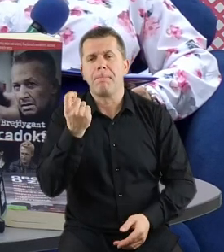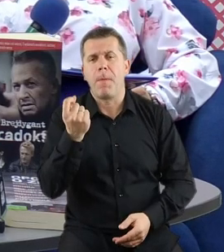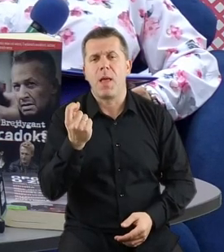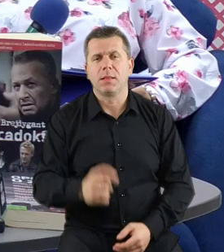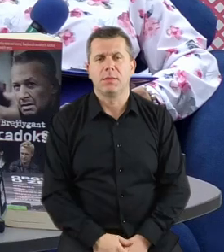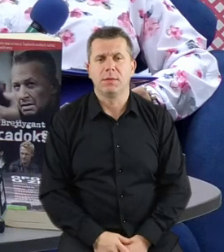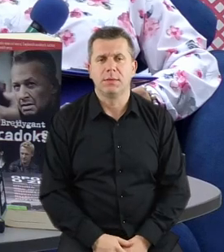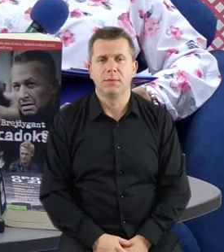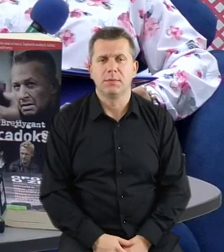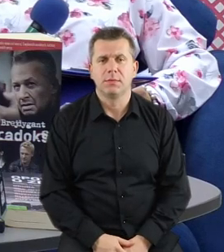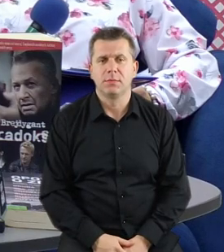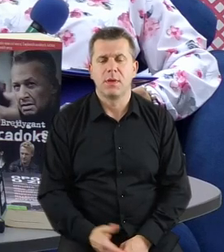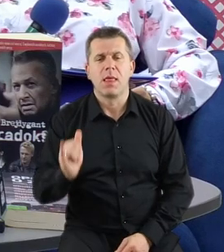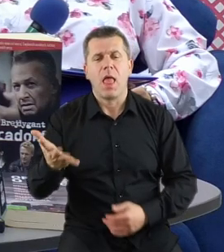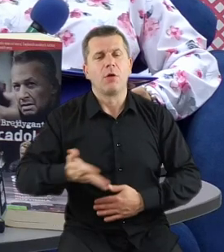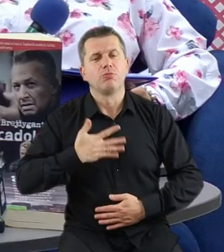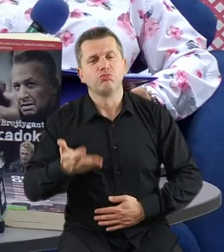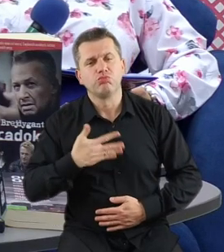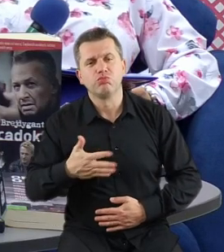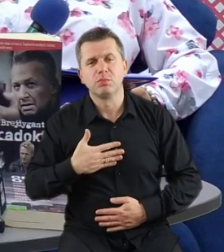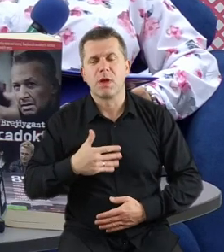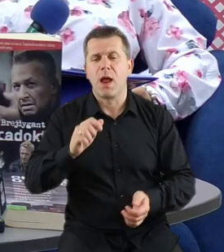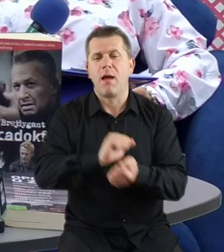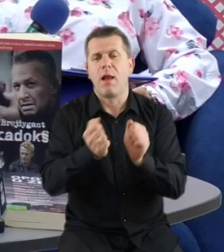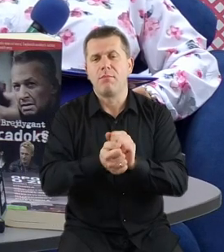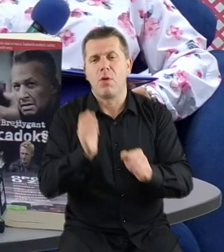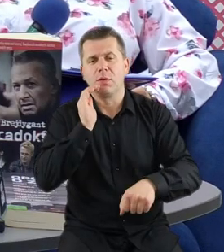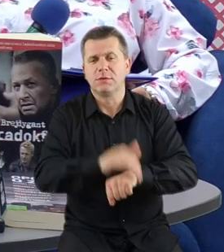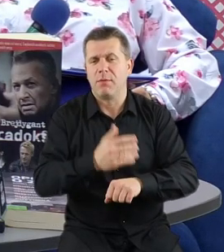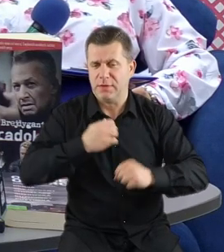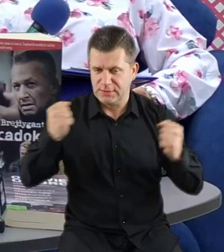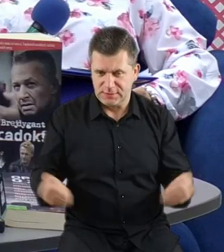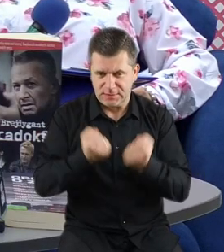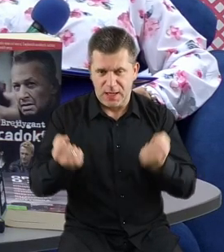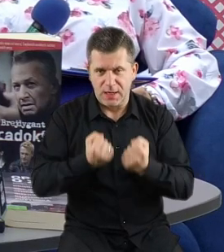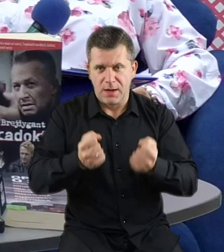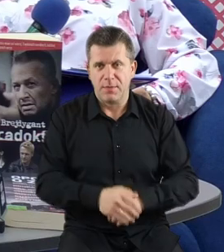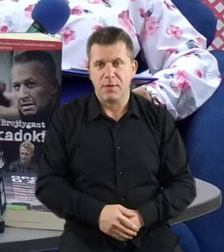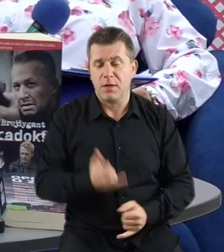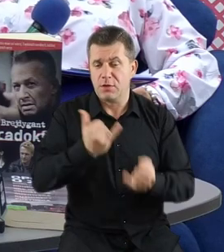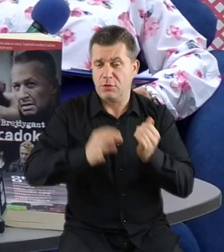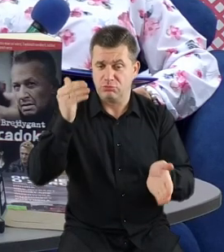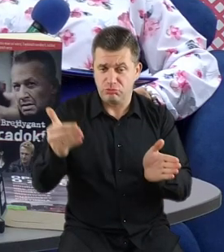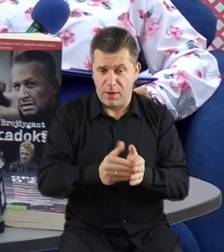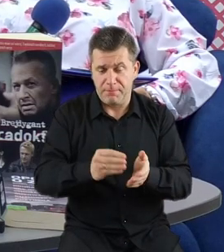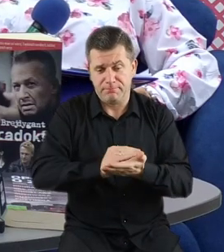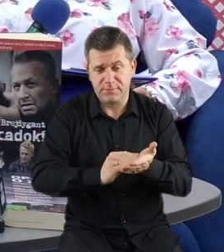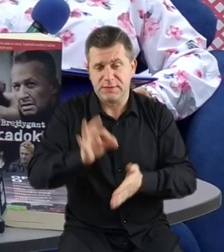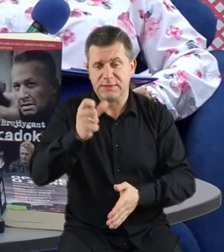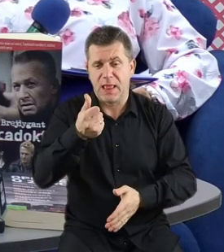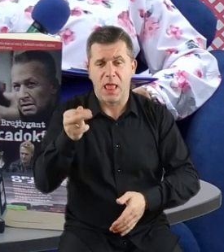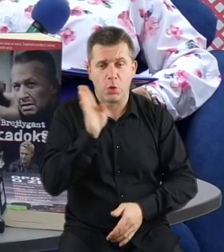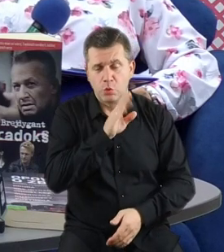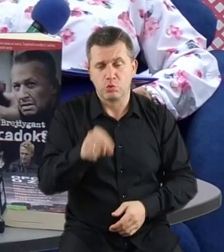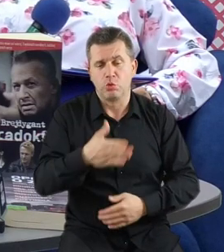od nastroju albo od zamówienia. No staram się, jak akurat trzeba pisać scenariusz, to najbardziej lubić